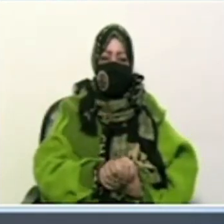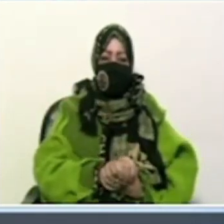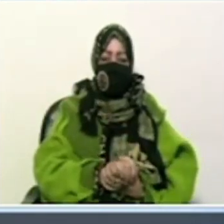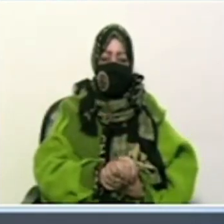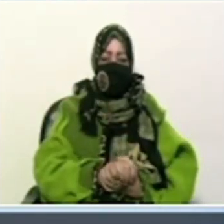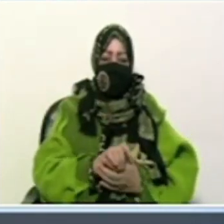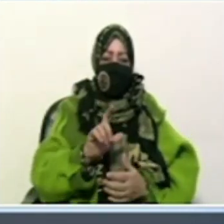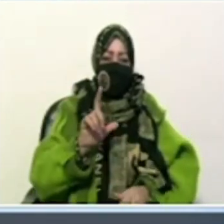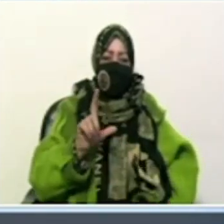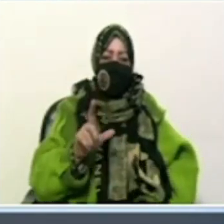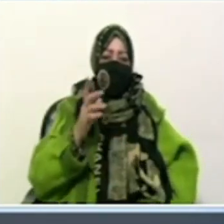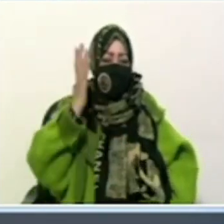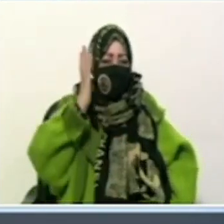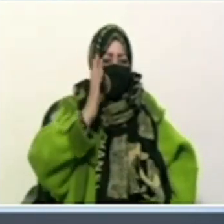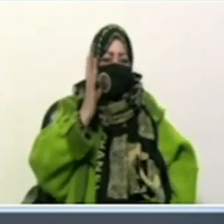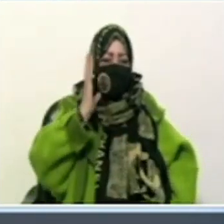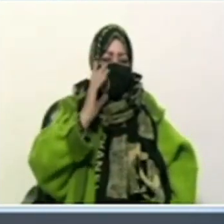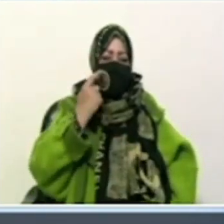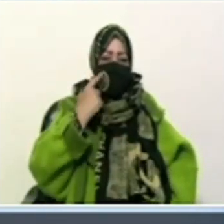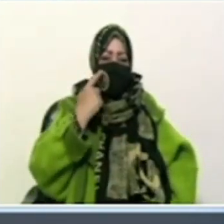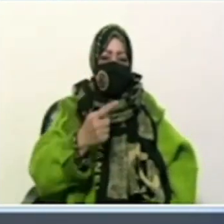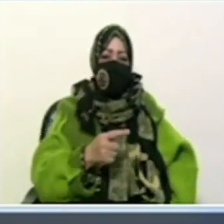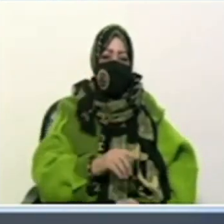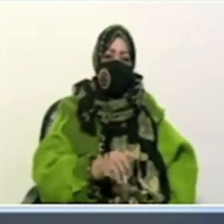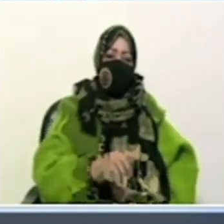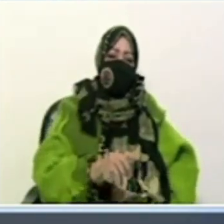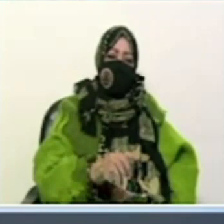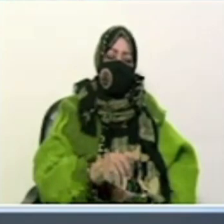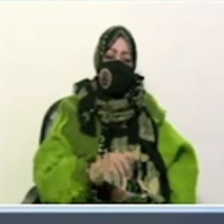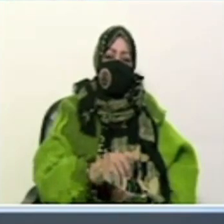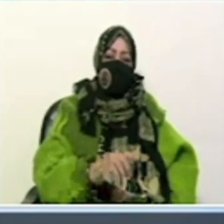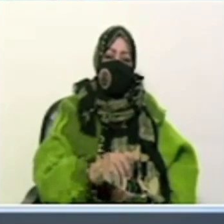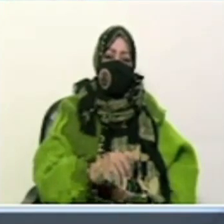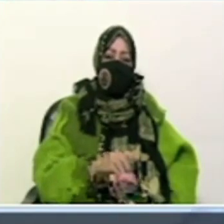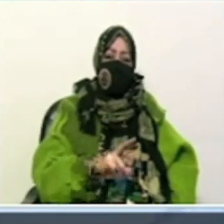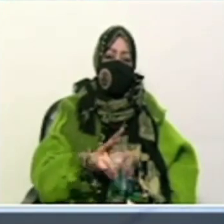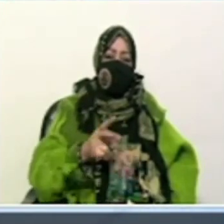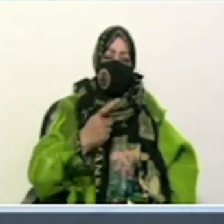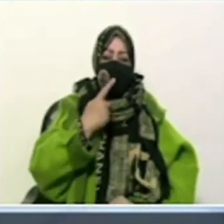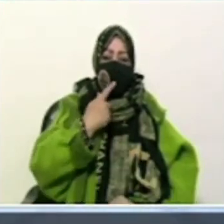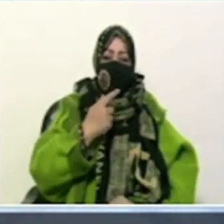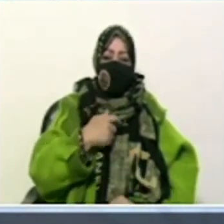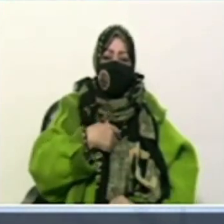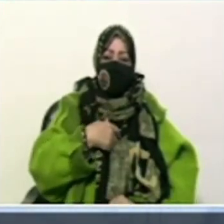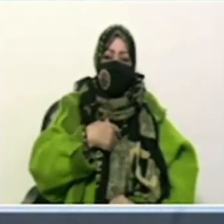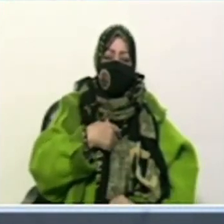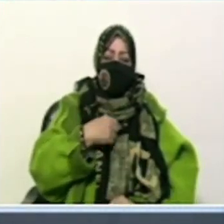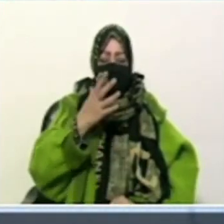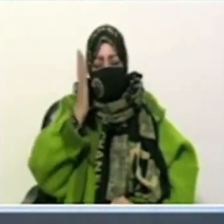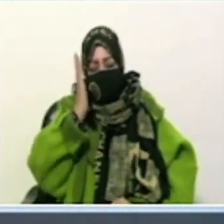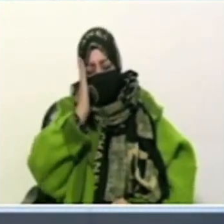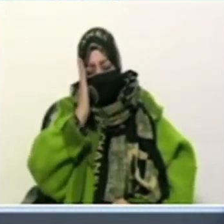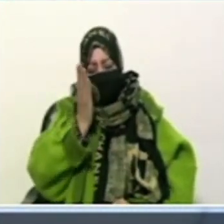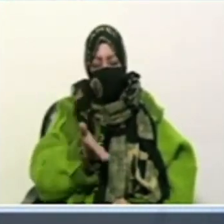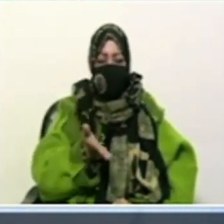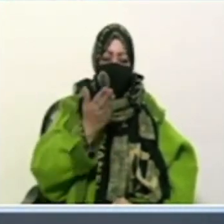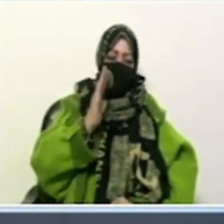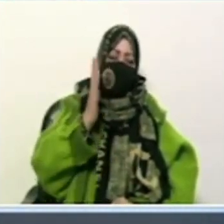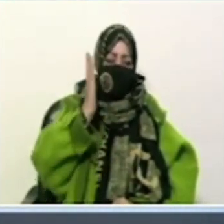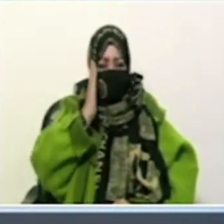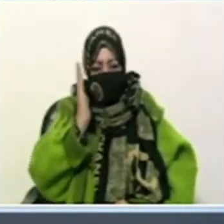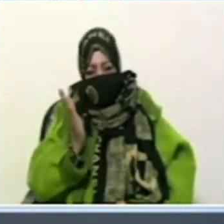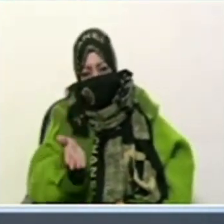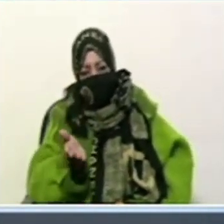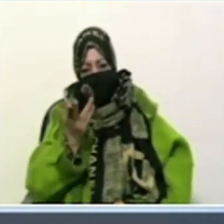تصحو وتصلي ثم تعود للنوم ثم تصحو ثانيا وهكذا، حتى هي أيضا وردت أيضا